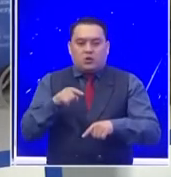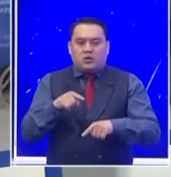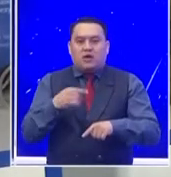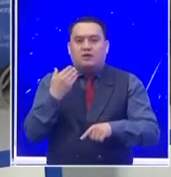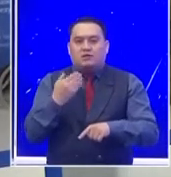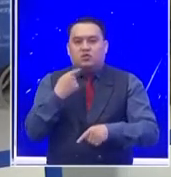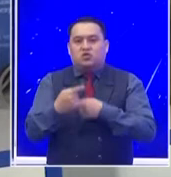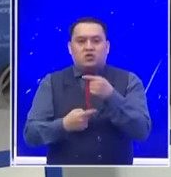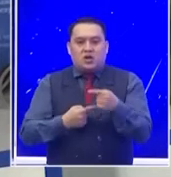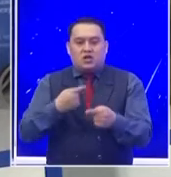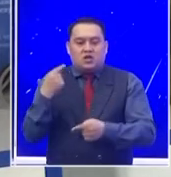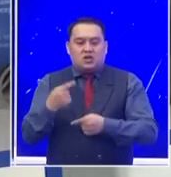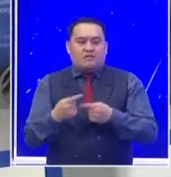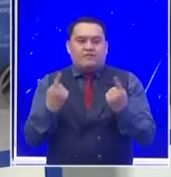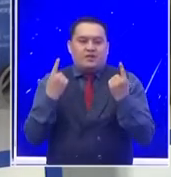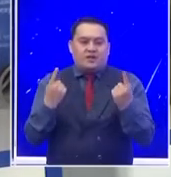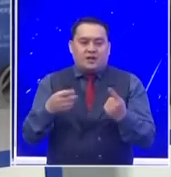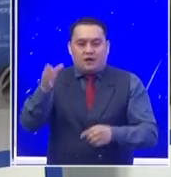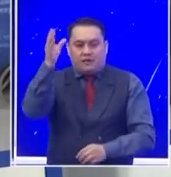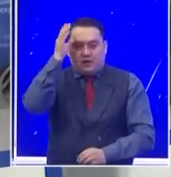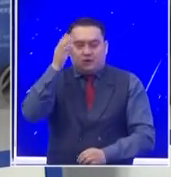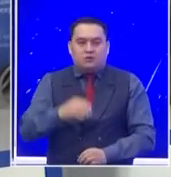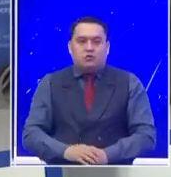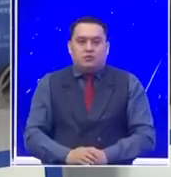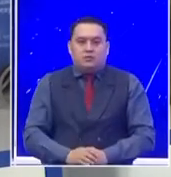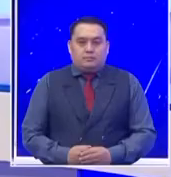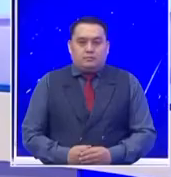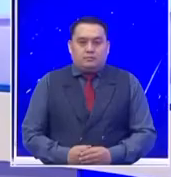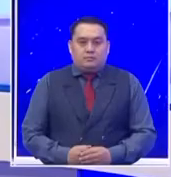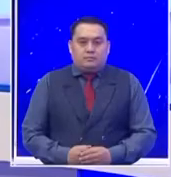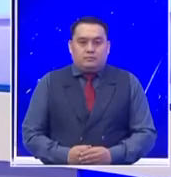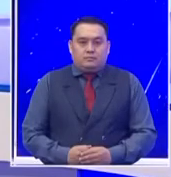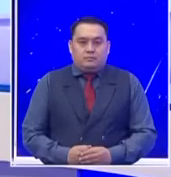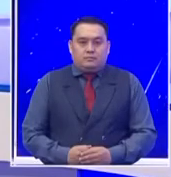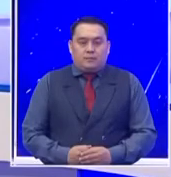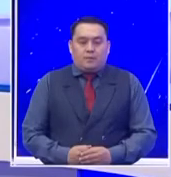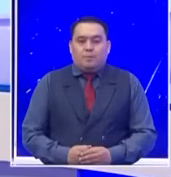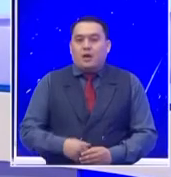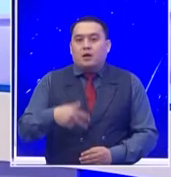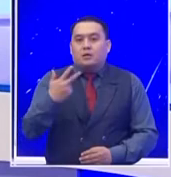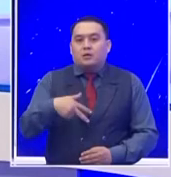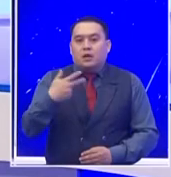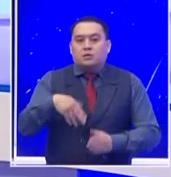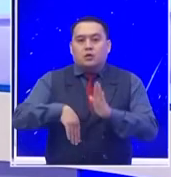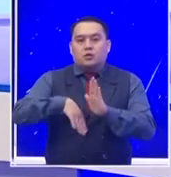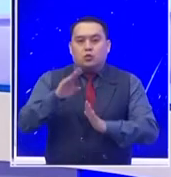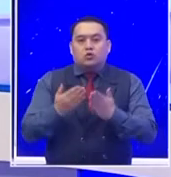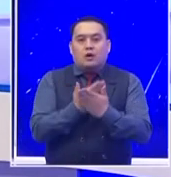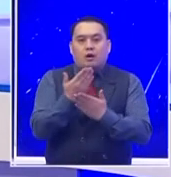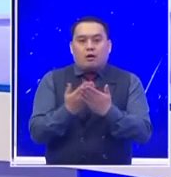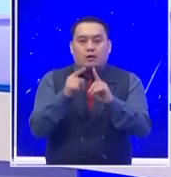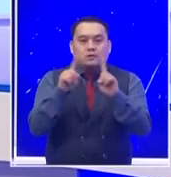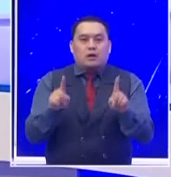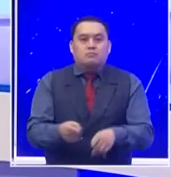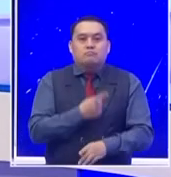через произведения великого окна во имя искусства 30 лучших картин отечественных мастеров